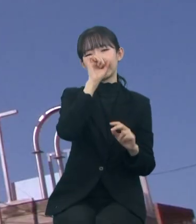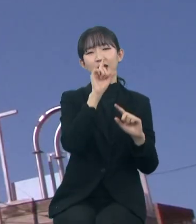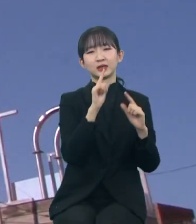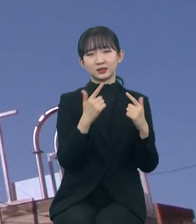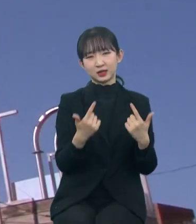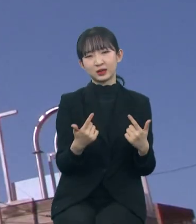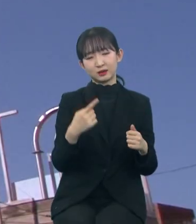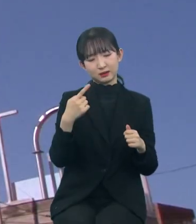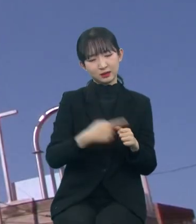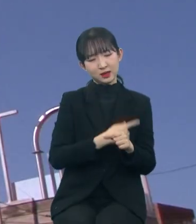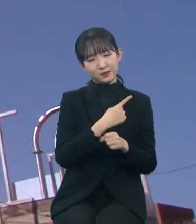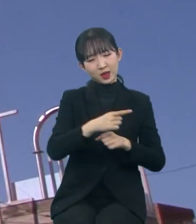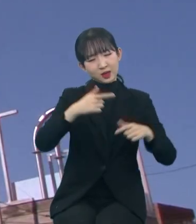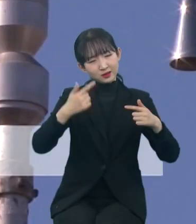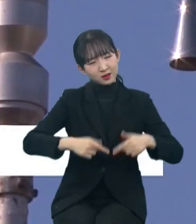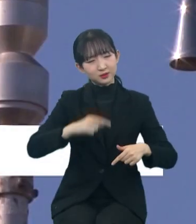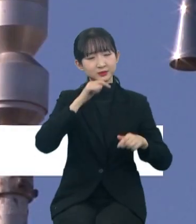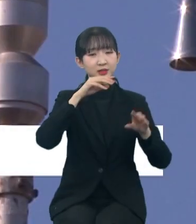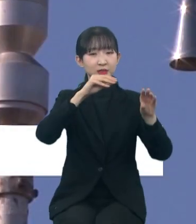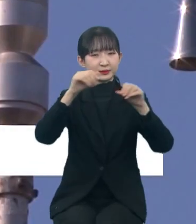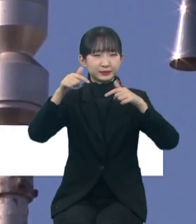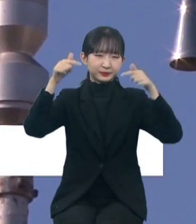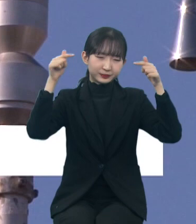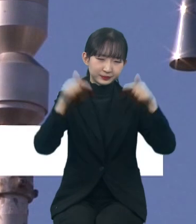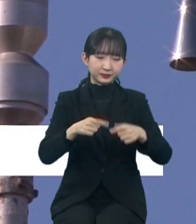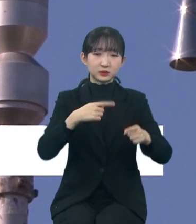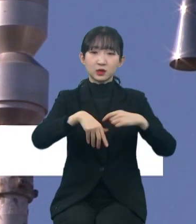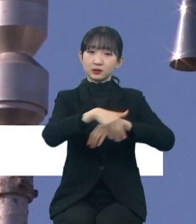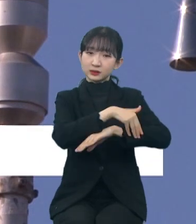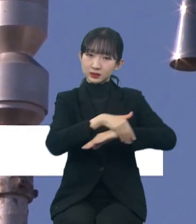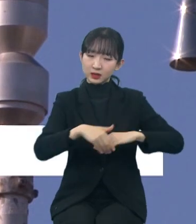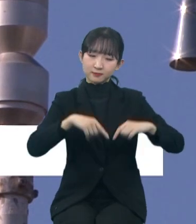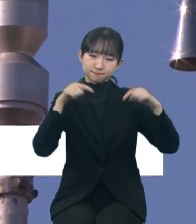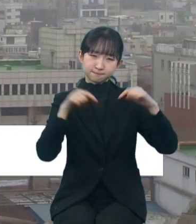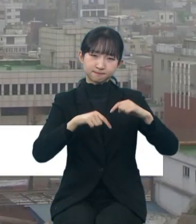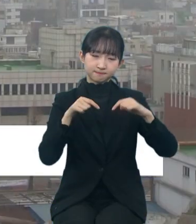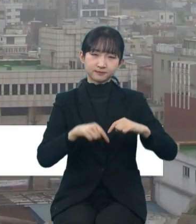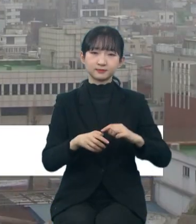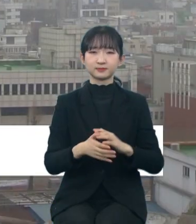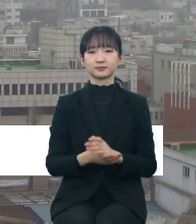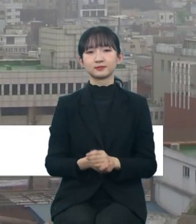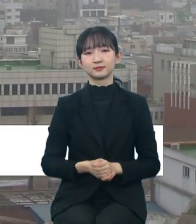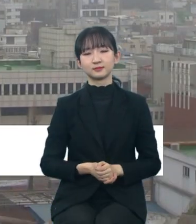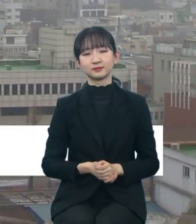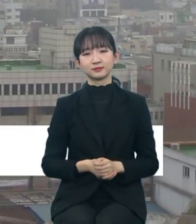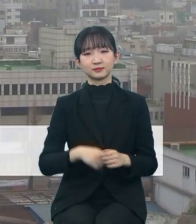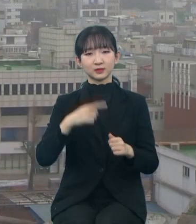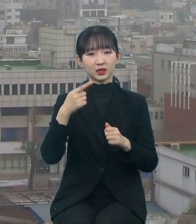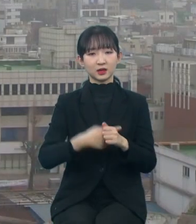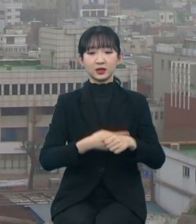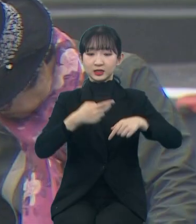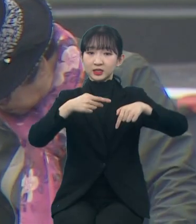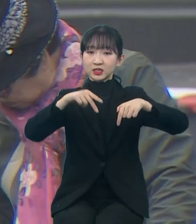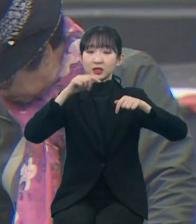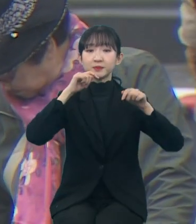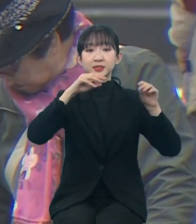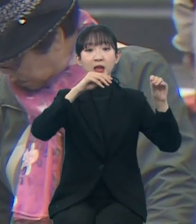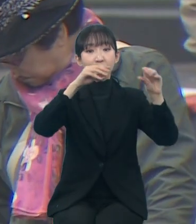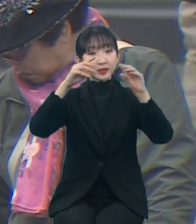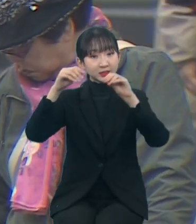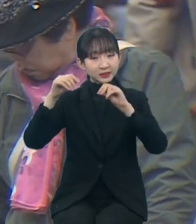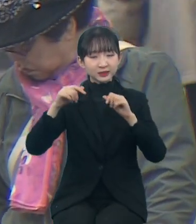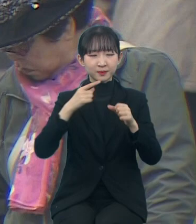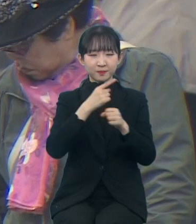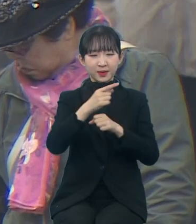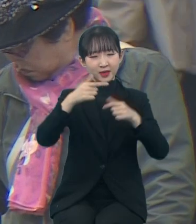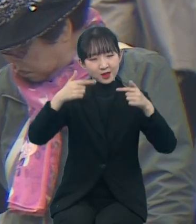매년 미세먼지 저감을 위한 각종 정책과 협의회를 진행하고 있습니다. 덕분에 인천의 미세먼지 수치는 매년